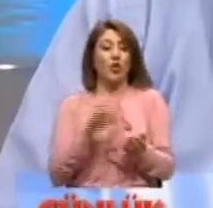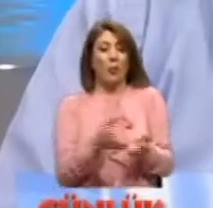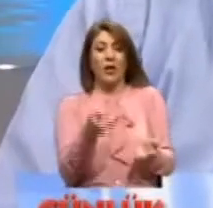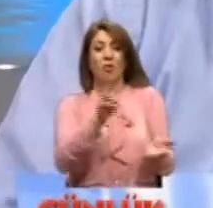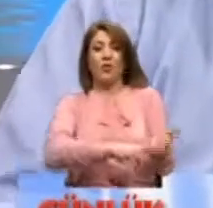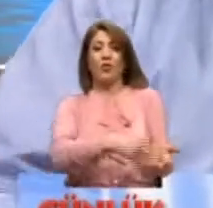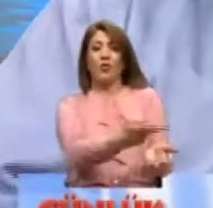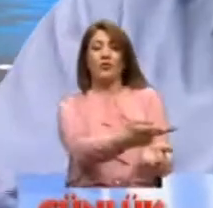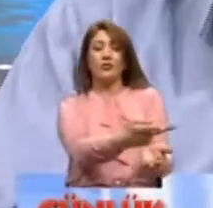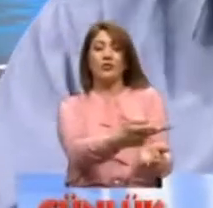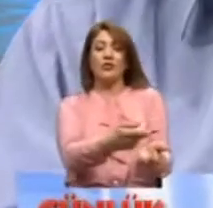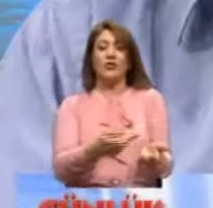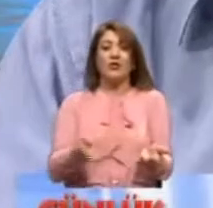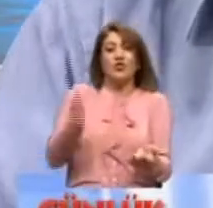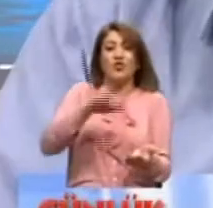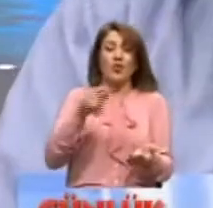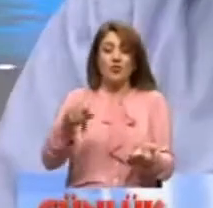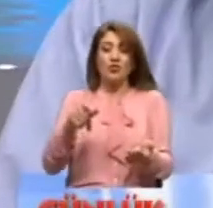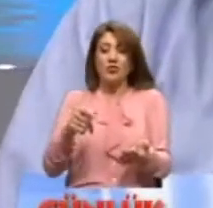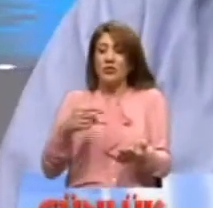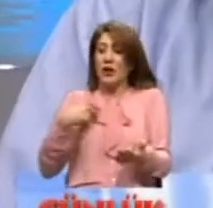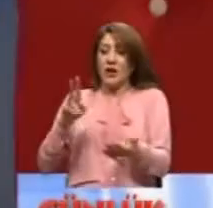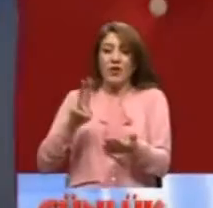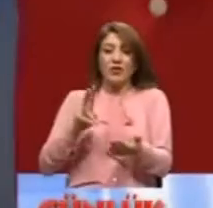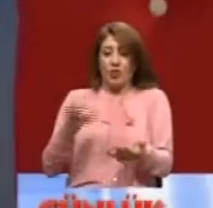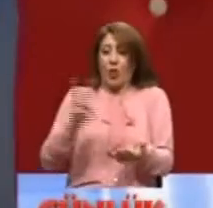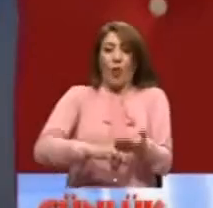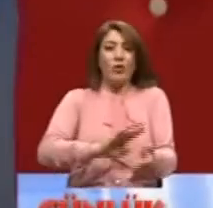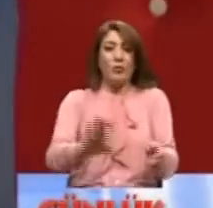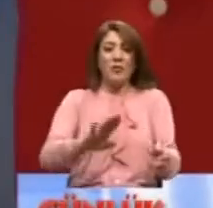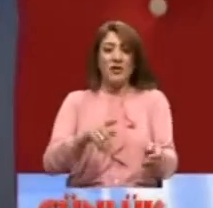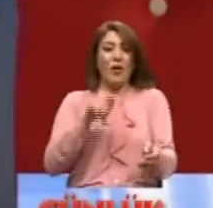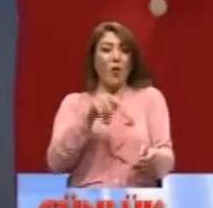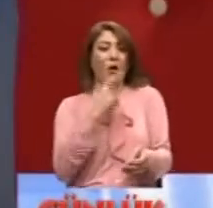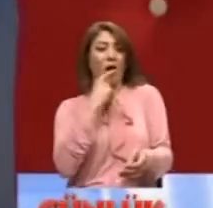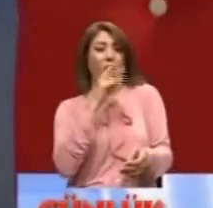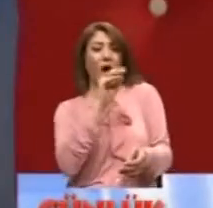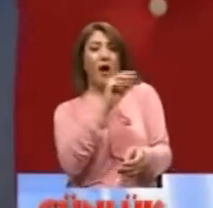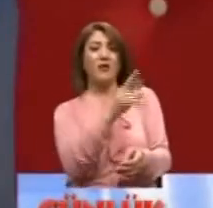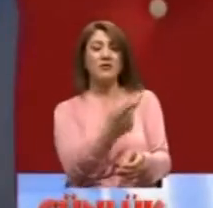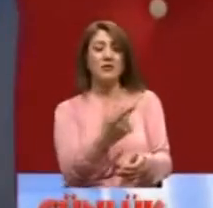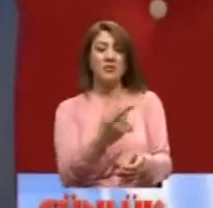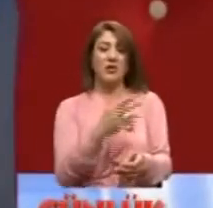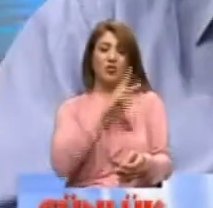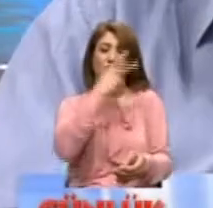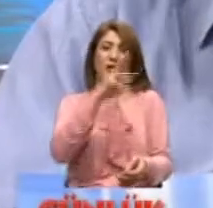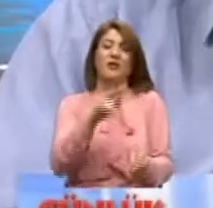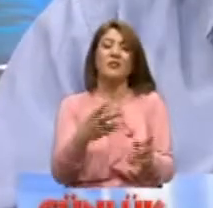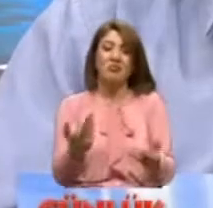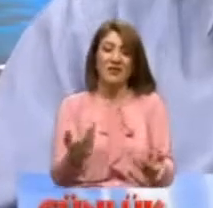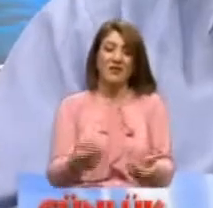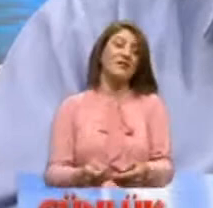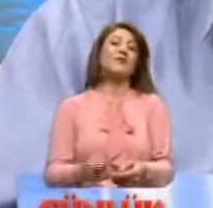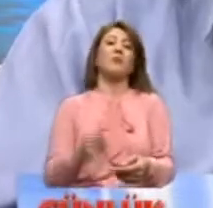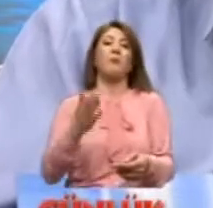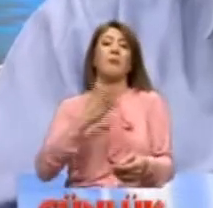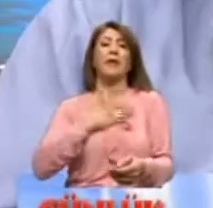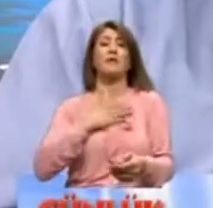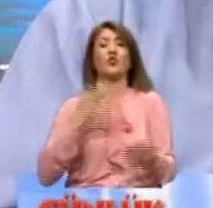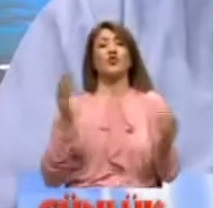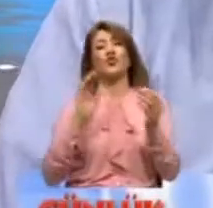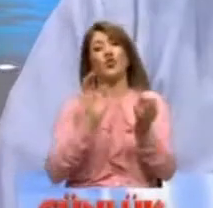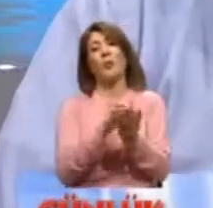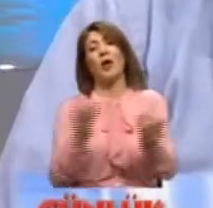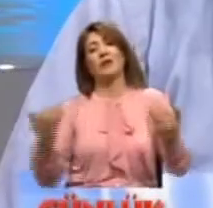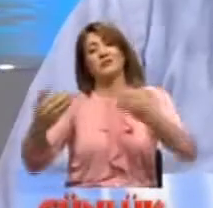o da haklı. Ama bu nasıl son nefesinden ya? Zavallının arkasından bir de onun ağzından. Ya benim aklıma şöyle bir görüntü geldi. Köpeği sarılmış böyle benimle kal, benimle